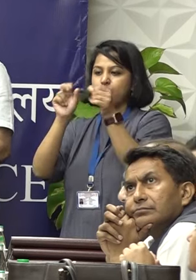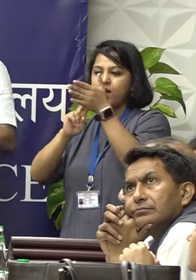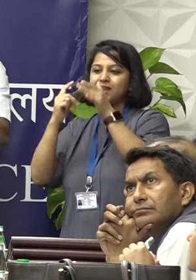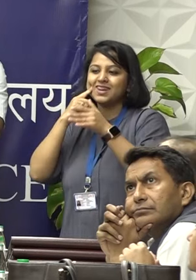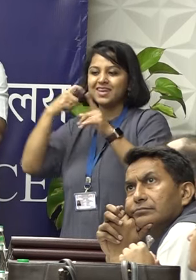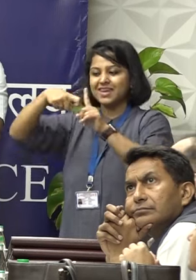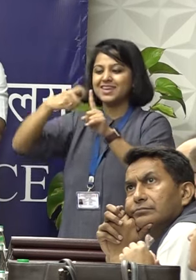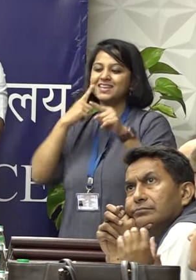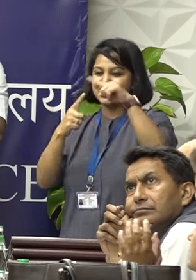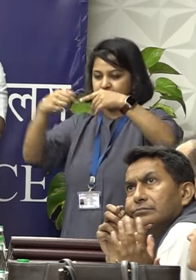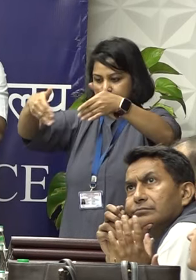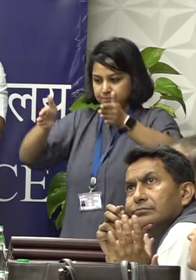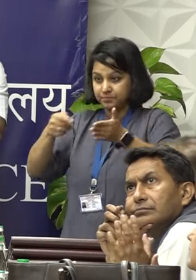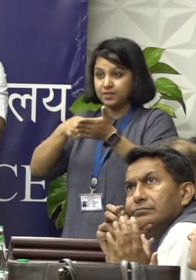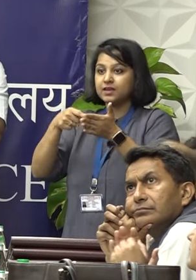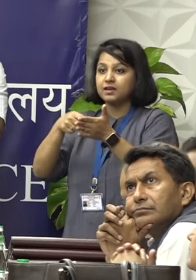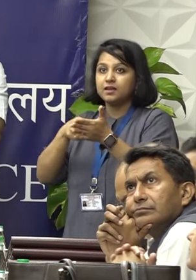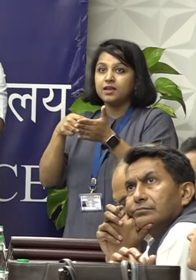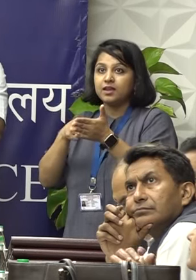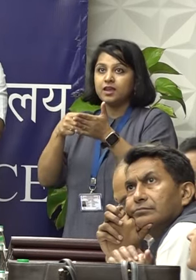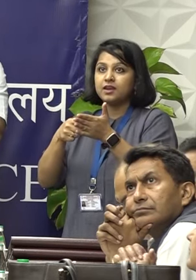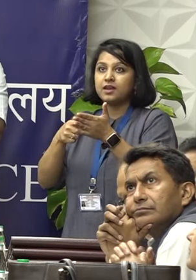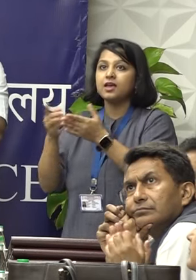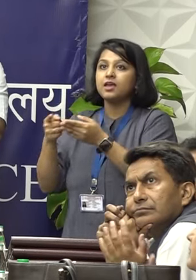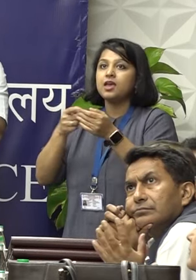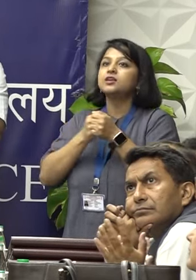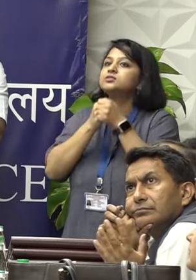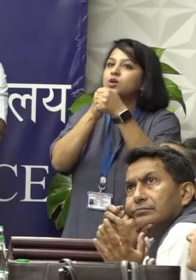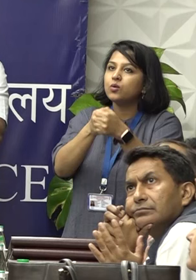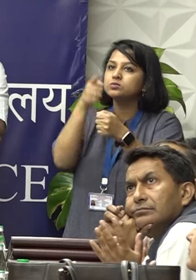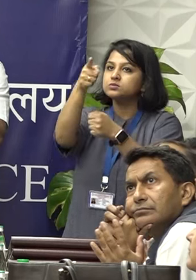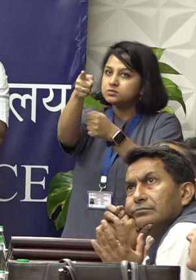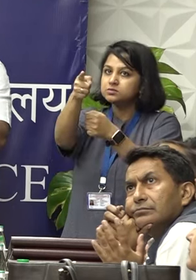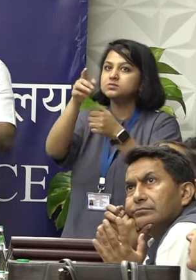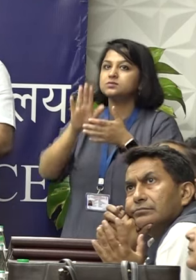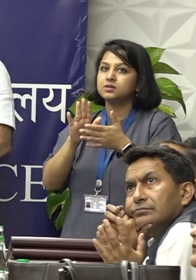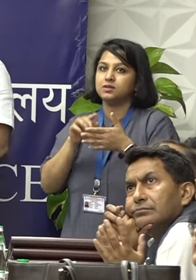अल्प अवधि प्रशिक्षण कार्यक्रम का आयोजन इनके सहयोग से वहां किया जाएगा।